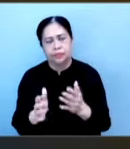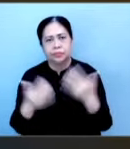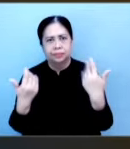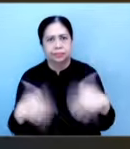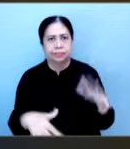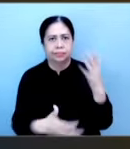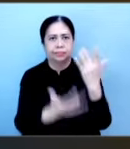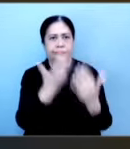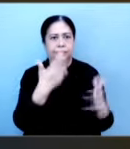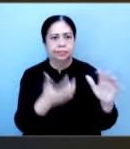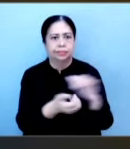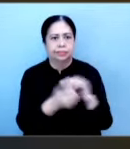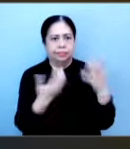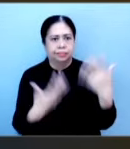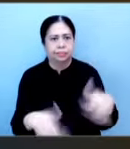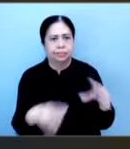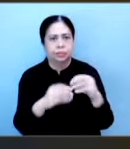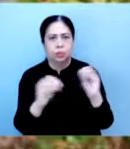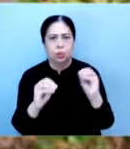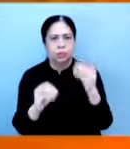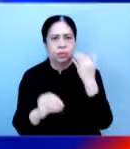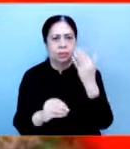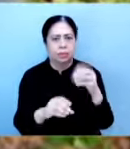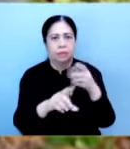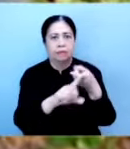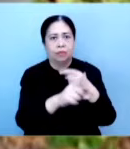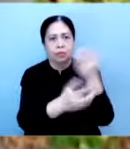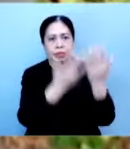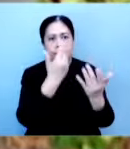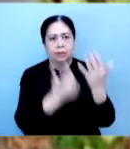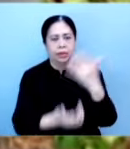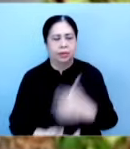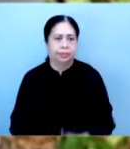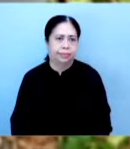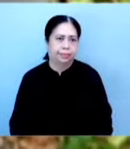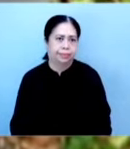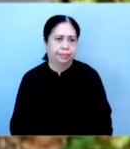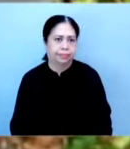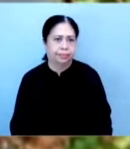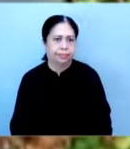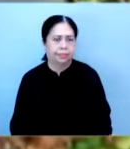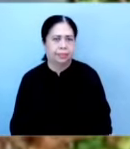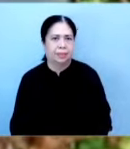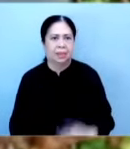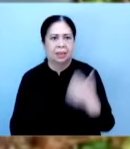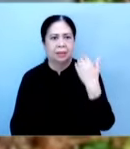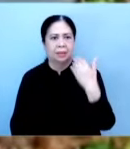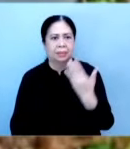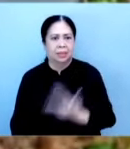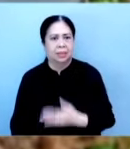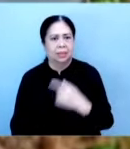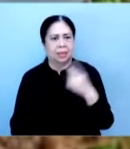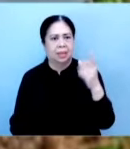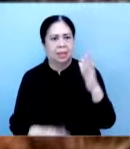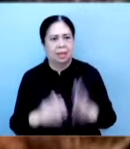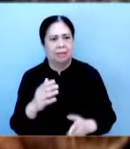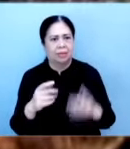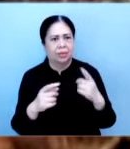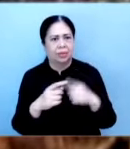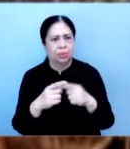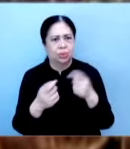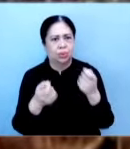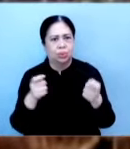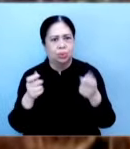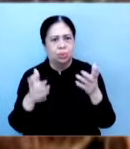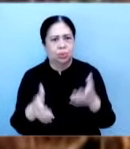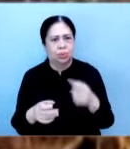apoy sa lugar at walang namatay sa sunog hati na ang katawan ng t taong gulang na bako operator na ito ng datnan